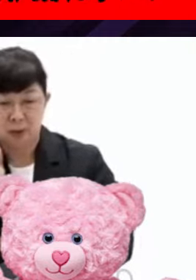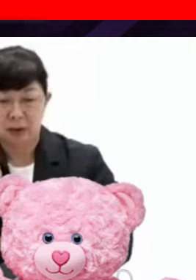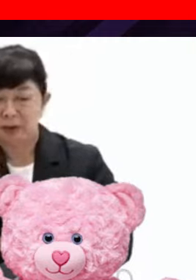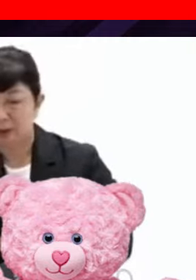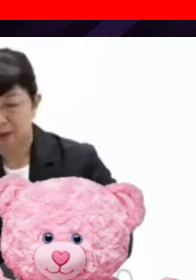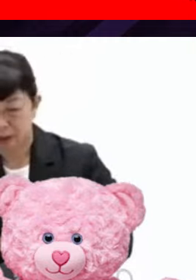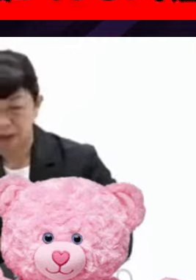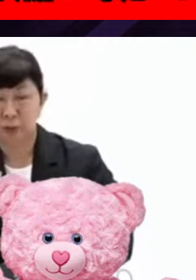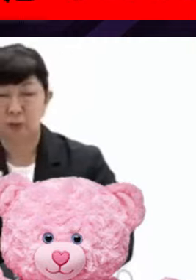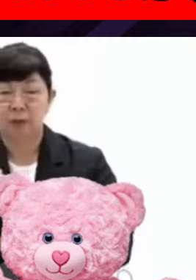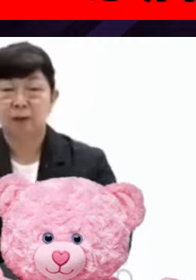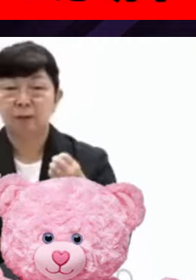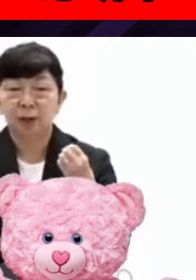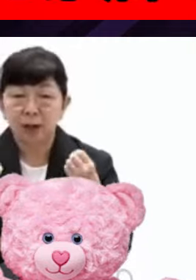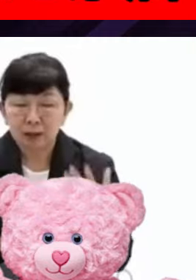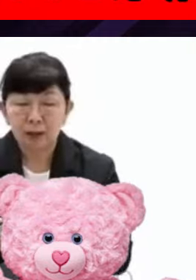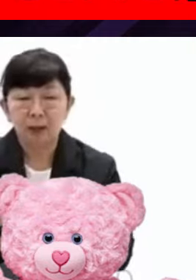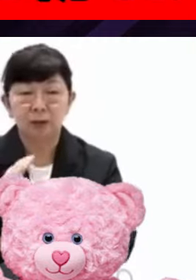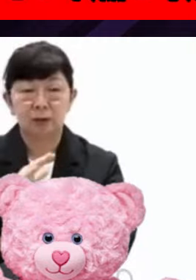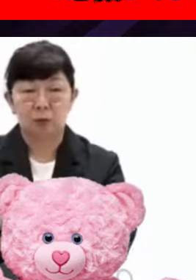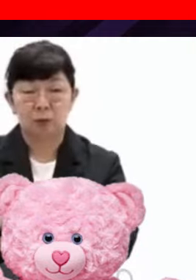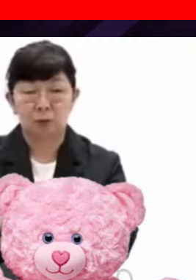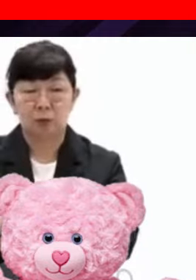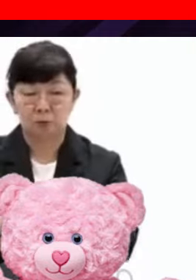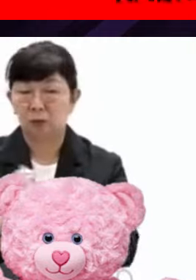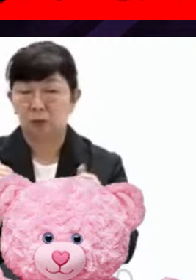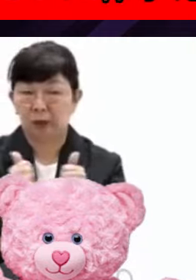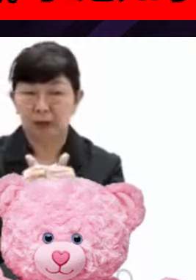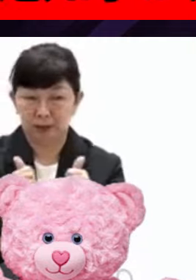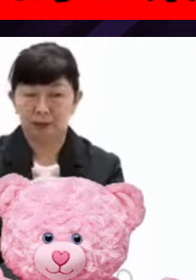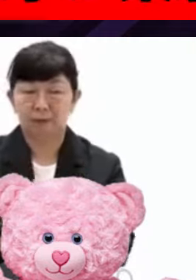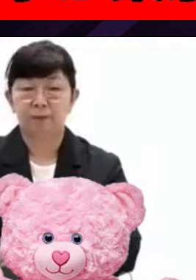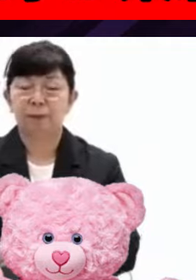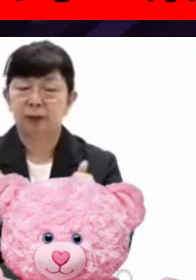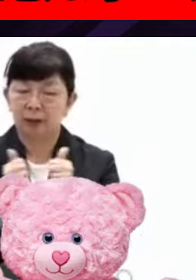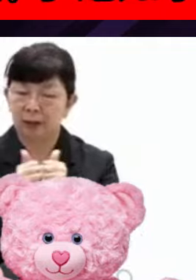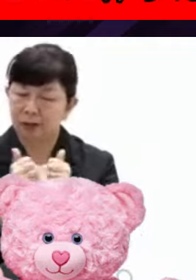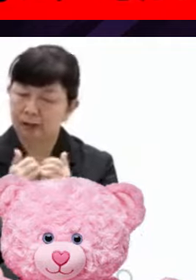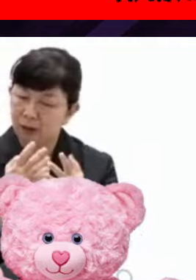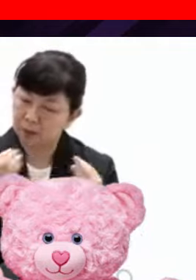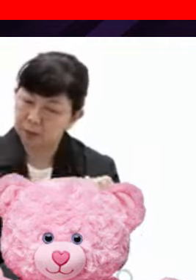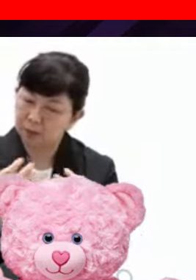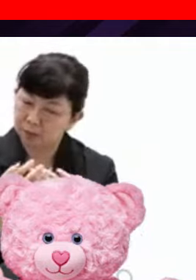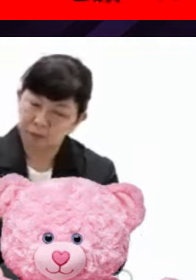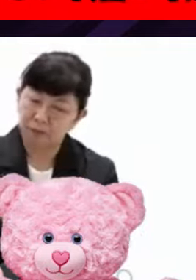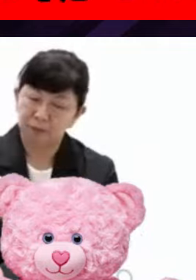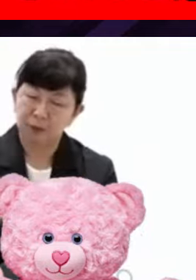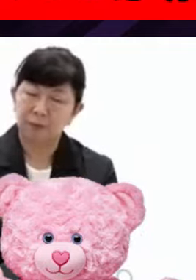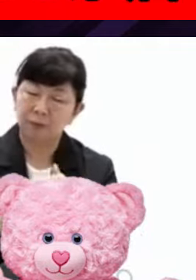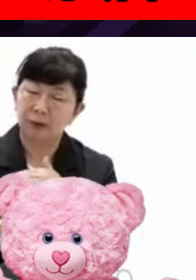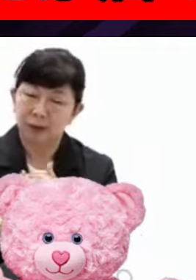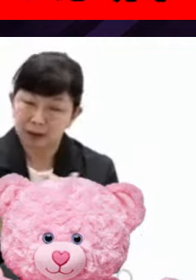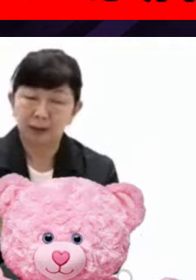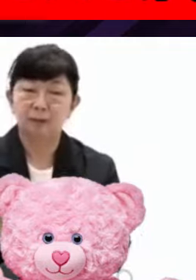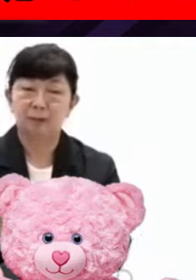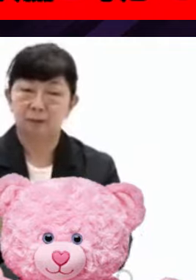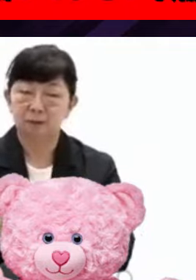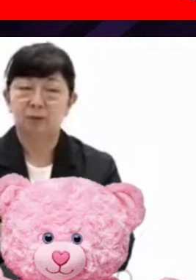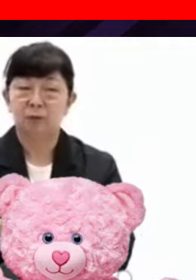を、会議ばっかりやっててもしょうがないんでね、そこのところを言っているんですけれども、